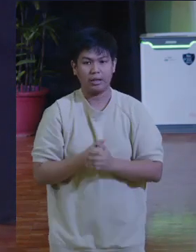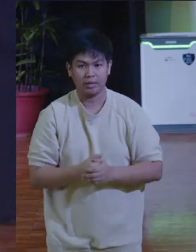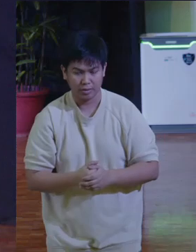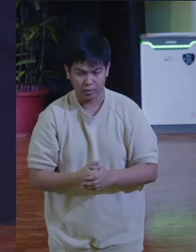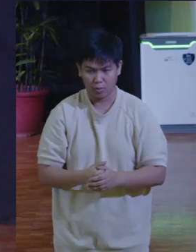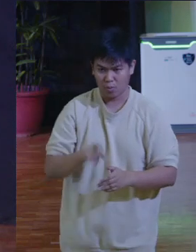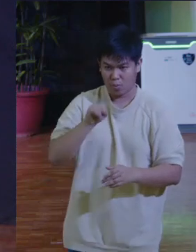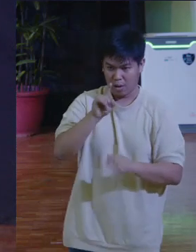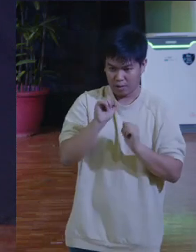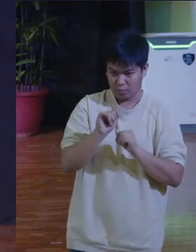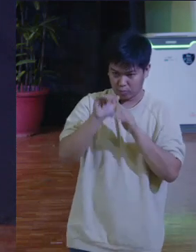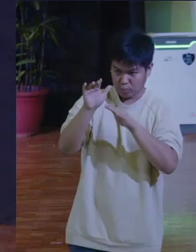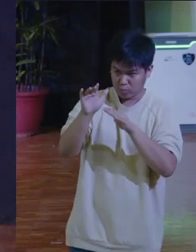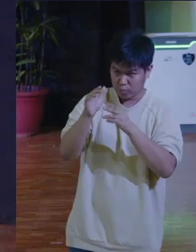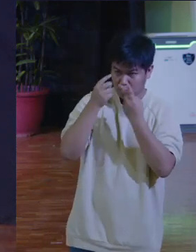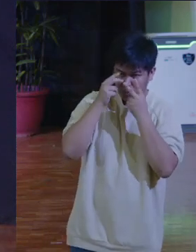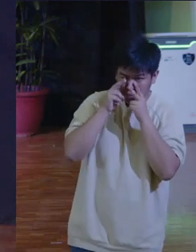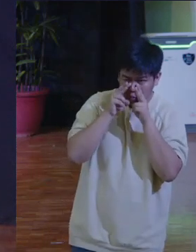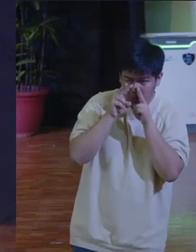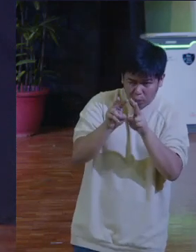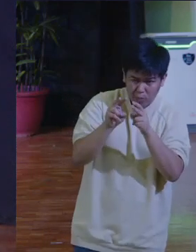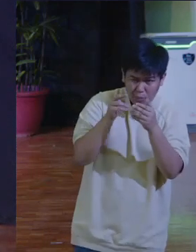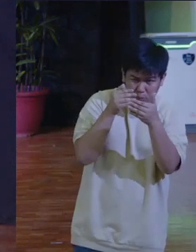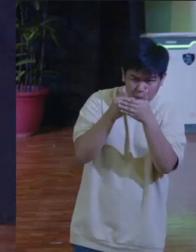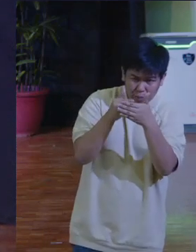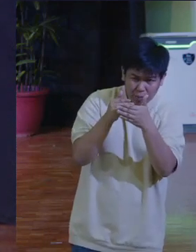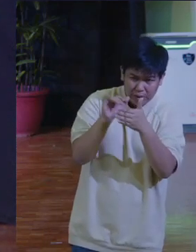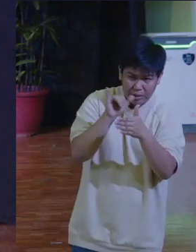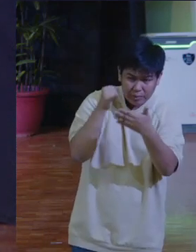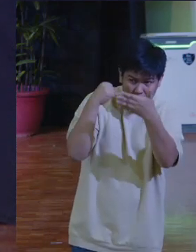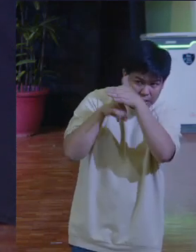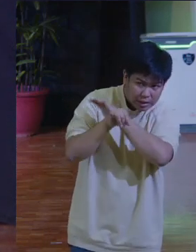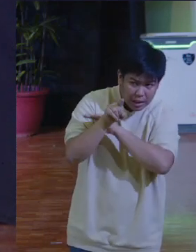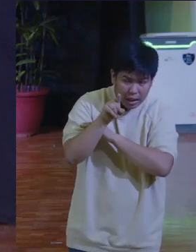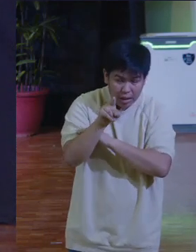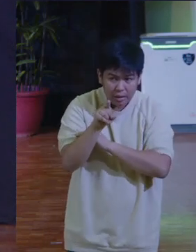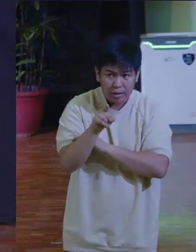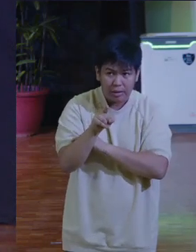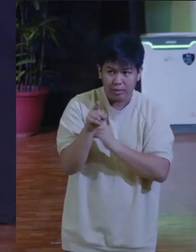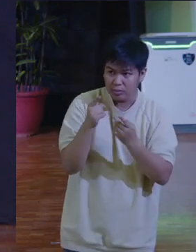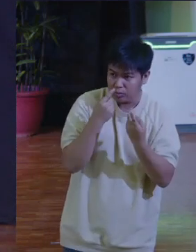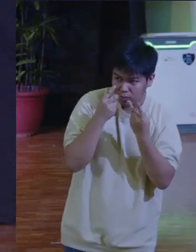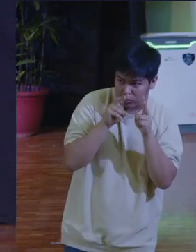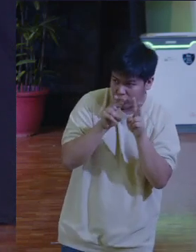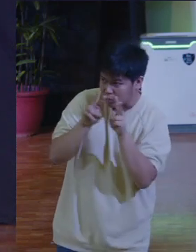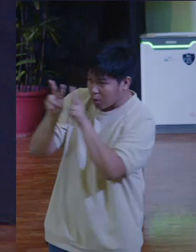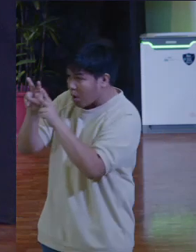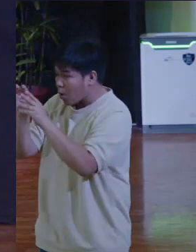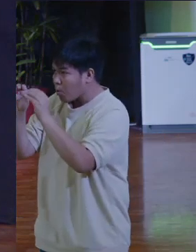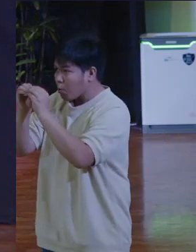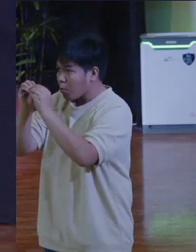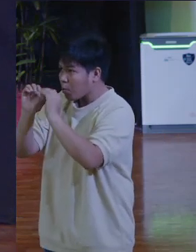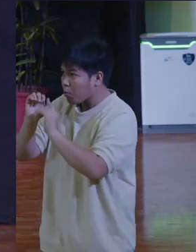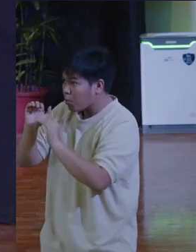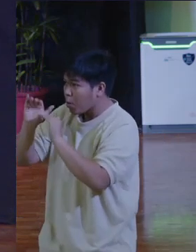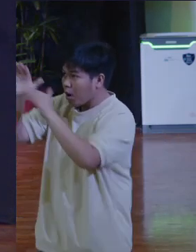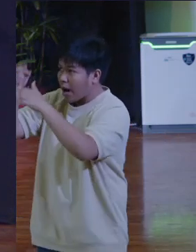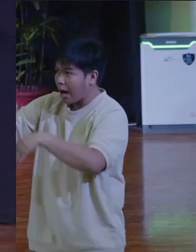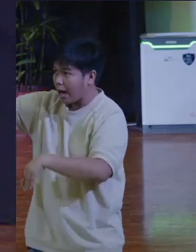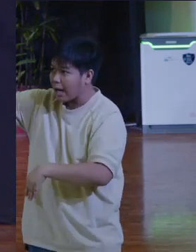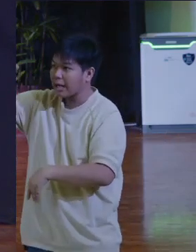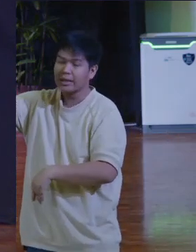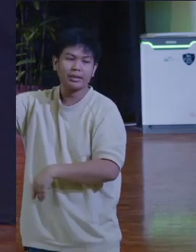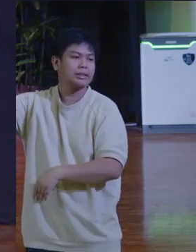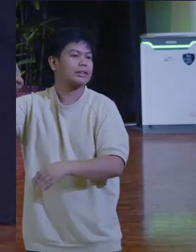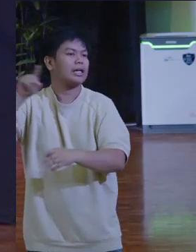malapit at isang mas malayong bundok na hindi niya naanino at hindi niya nakikita yung valley na nasa gitna.